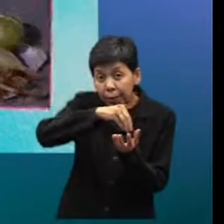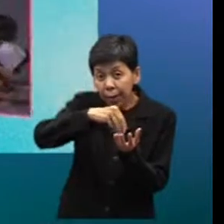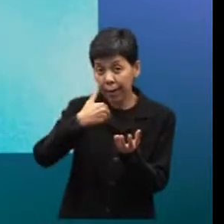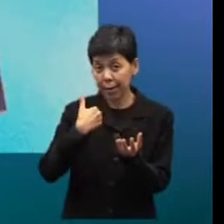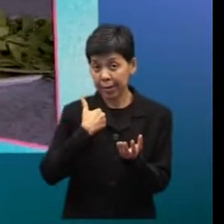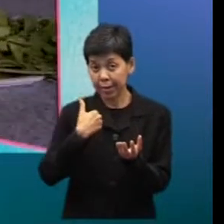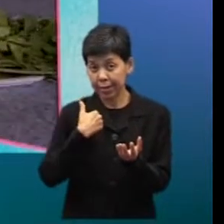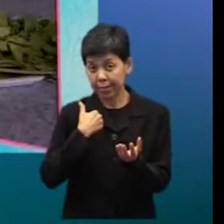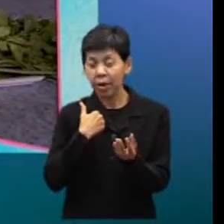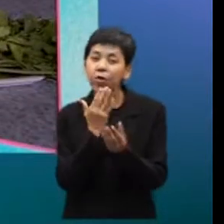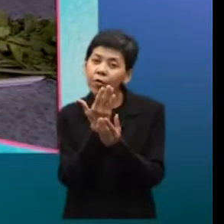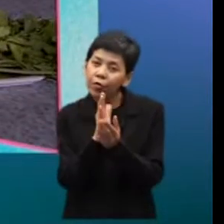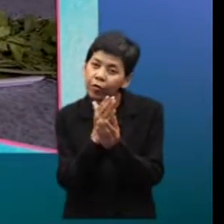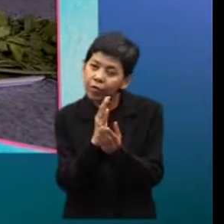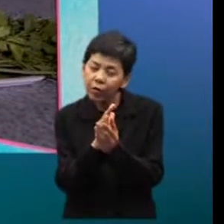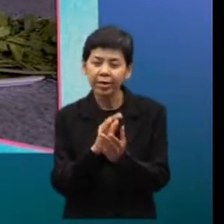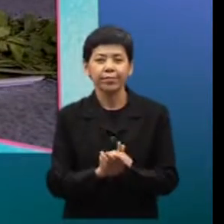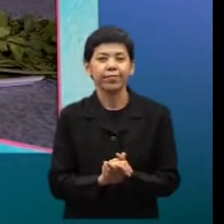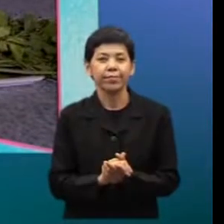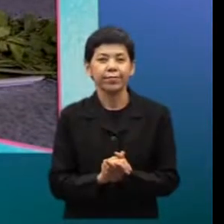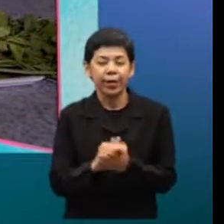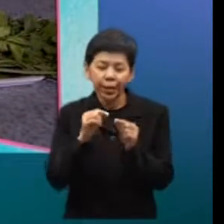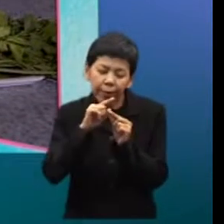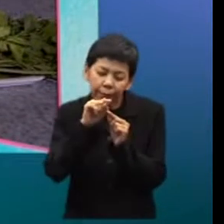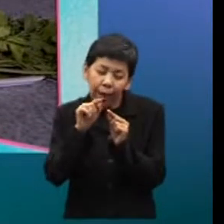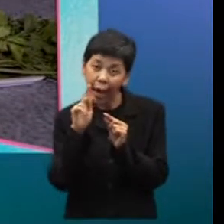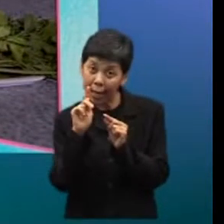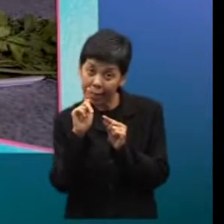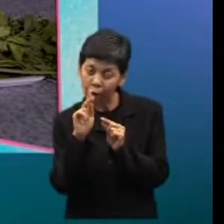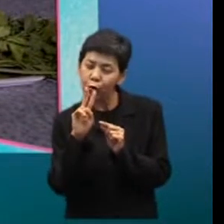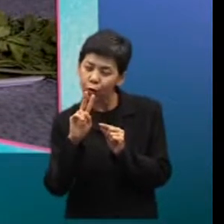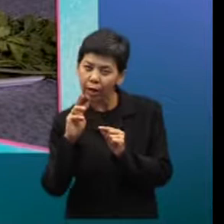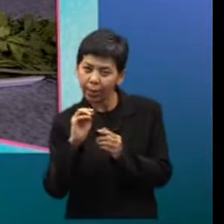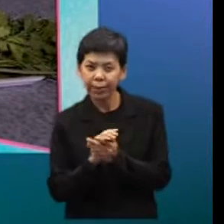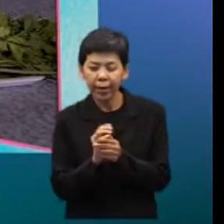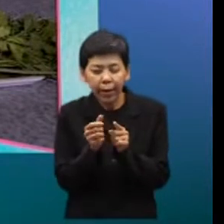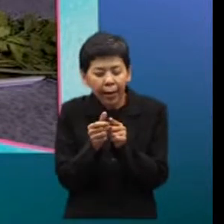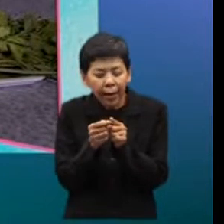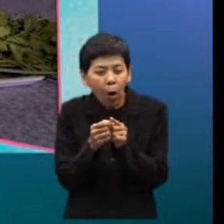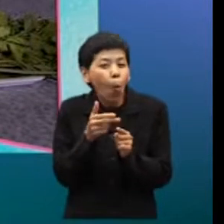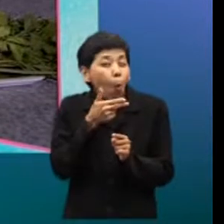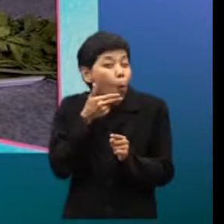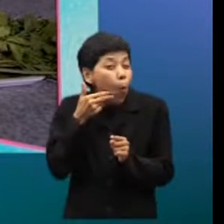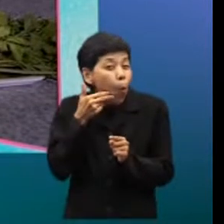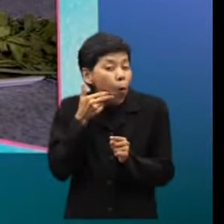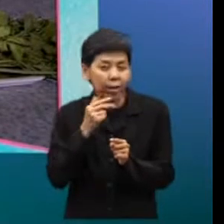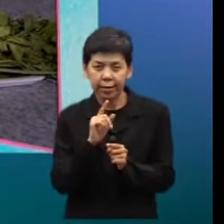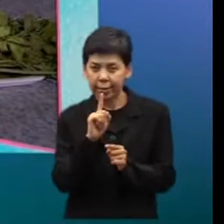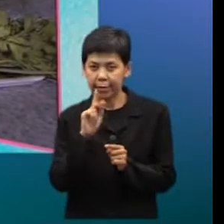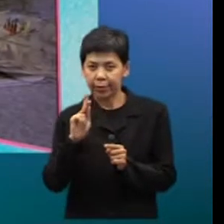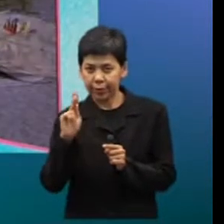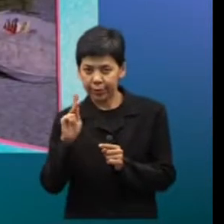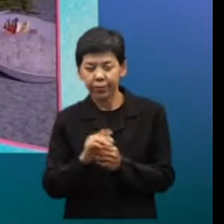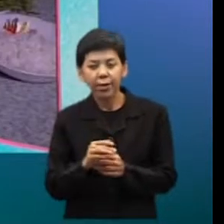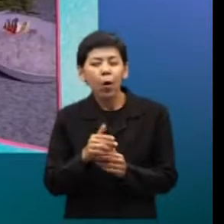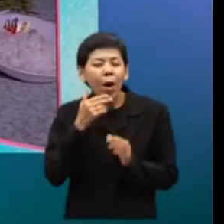ยฝรั่ง1ผลขึ้นฉ่าย2กรัมเล็กข้าวโพดหวานสด1กิโลกรัมน้ำตา